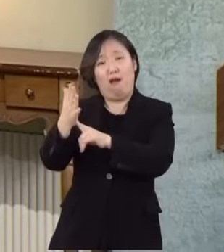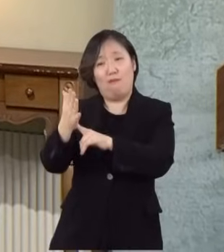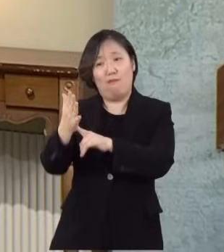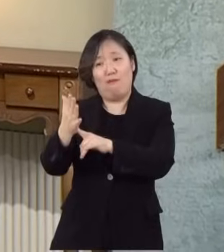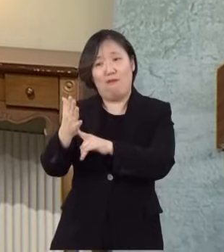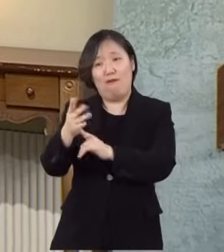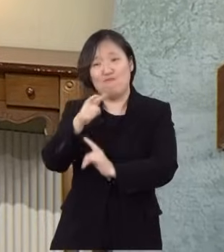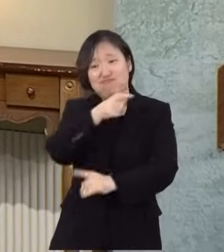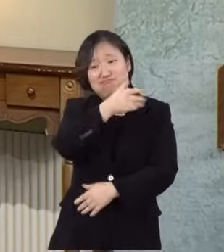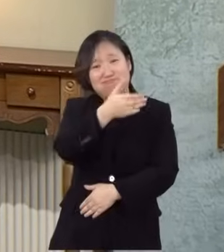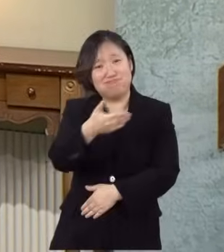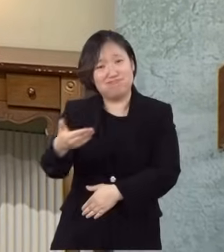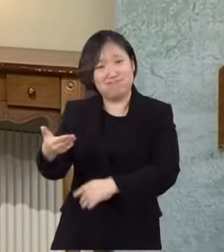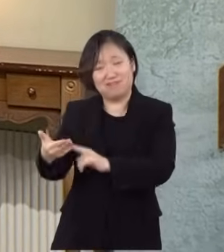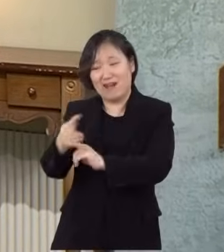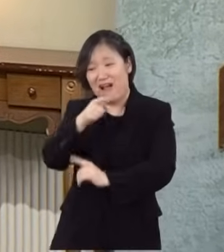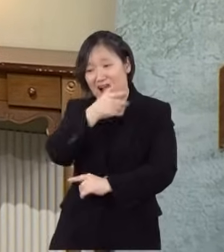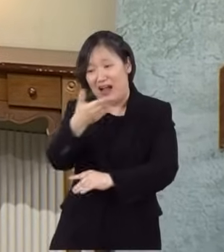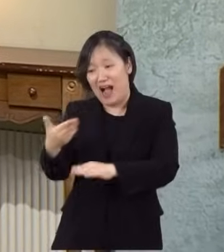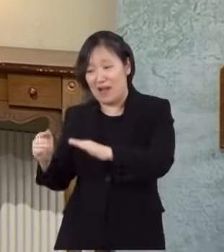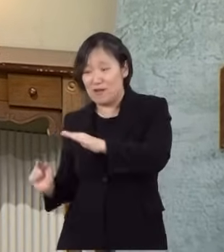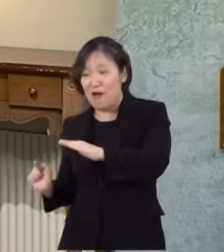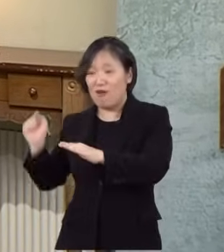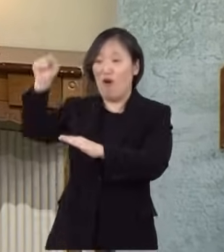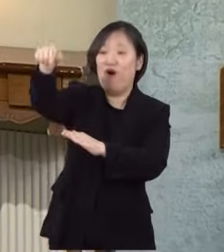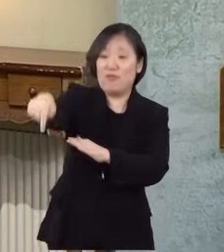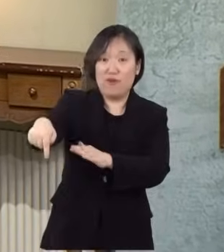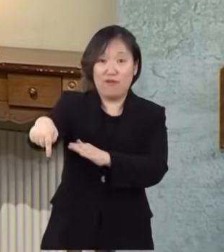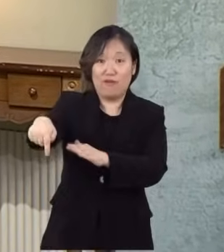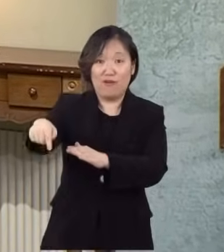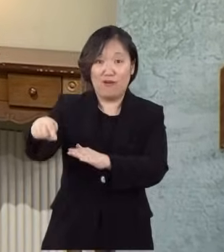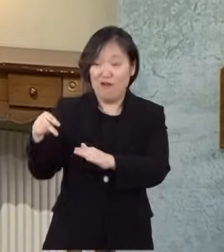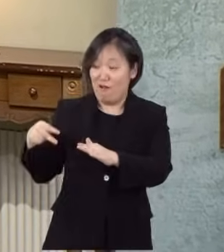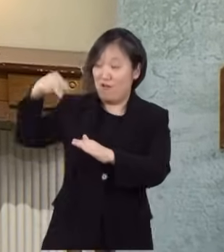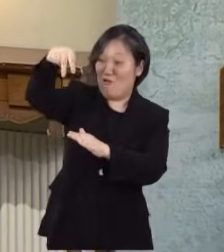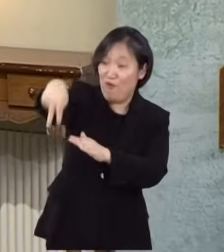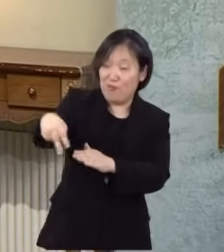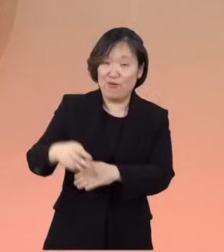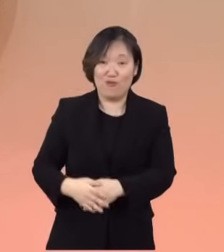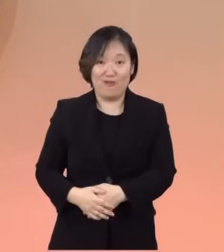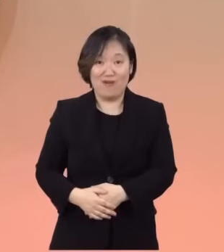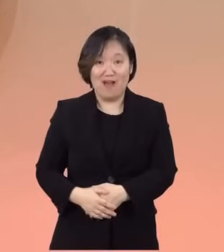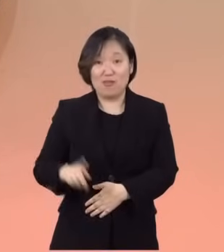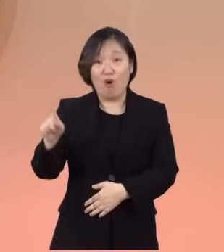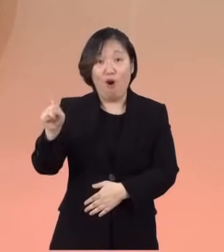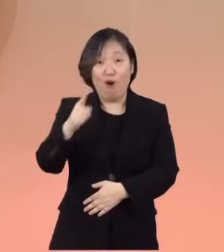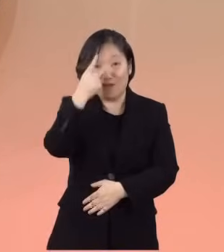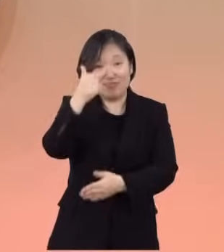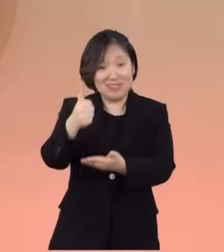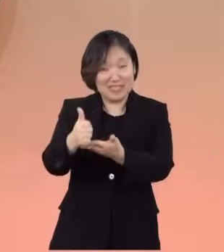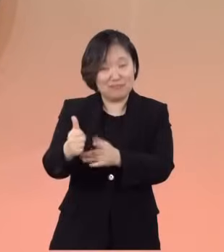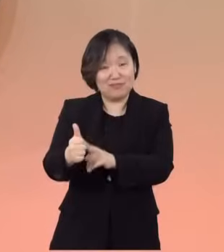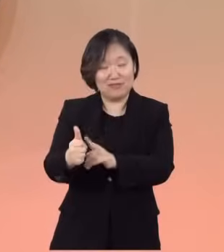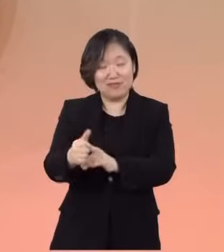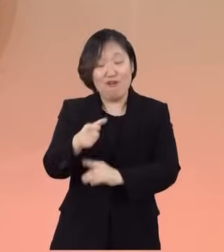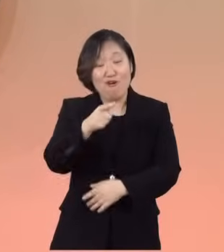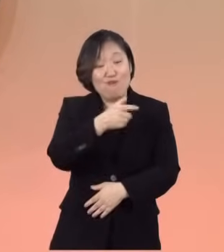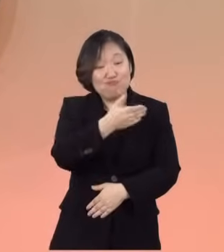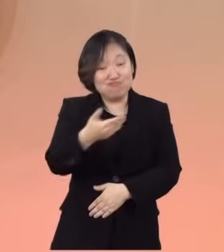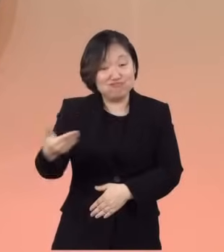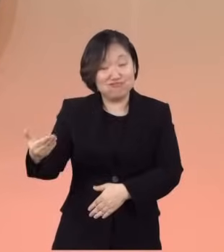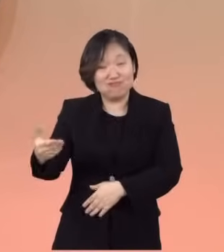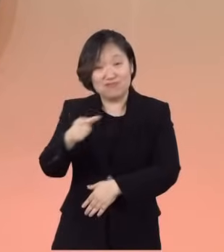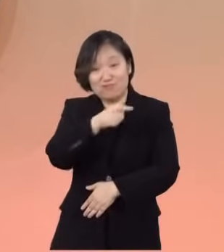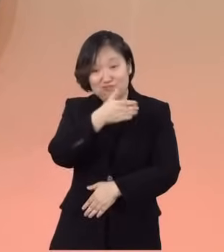신통력으로 허공을 날라 강을 건너는 분도 계셨고 어떤 분은 물 위를